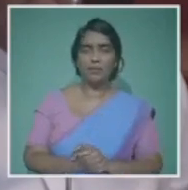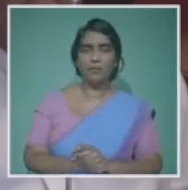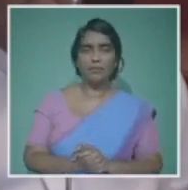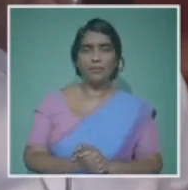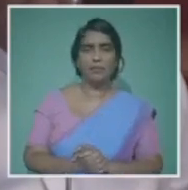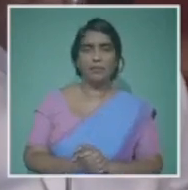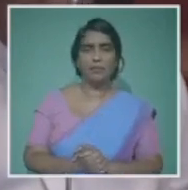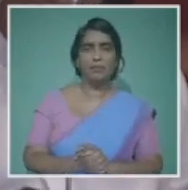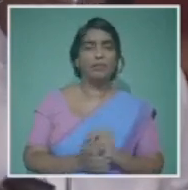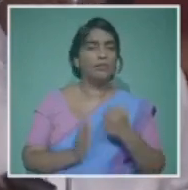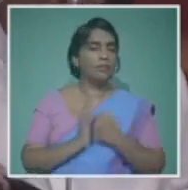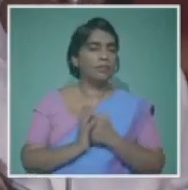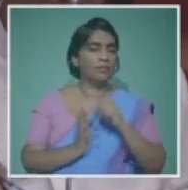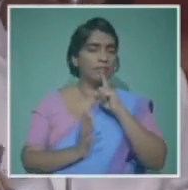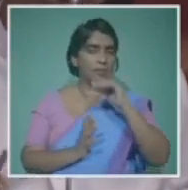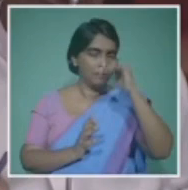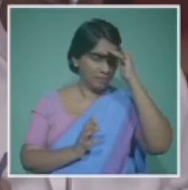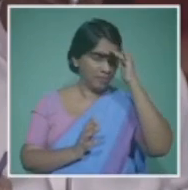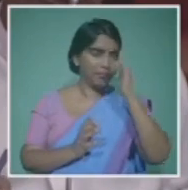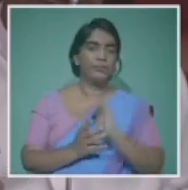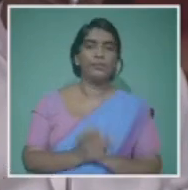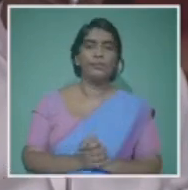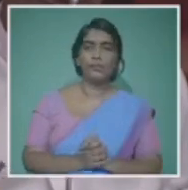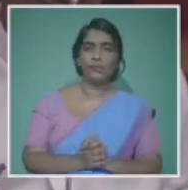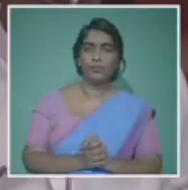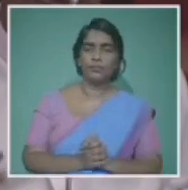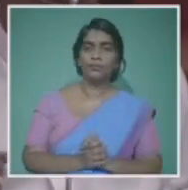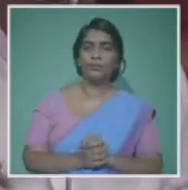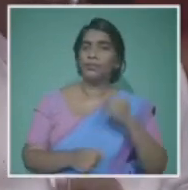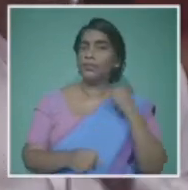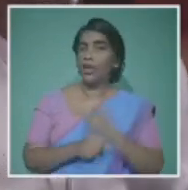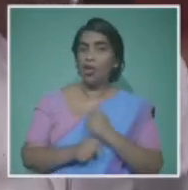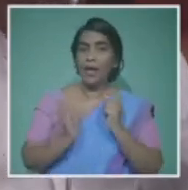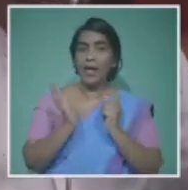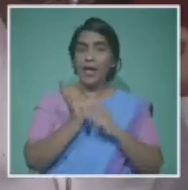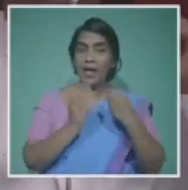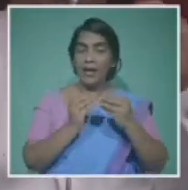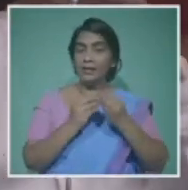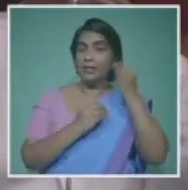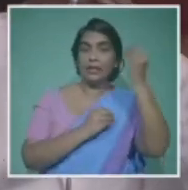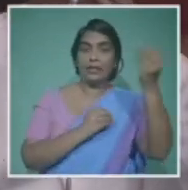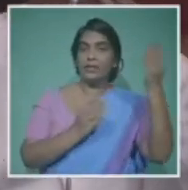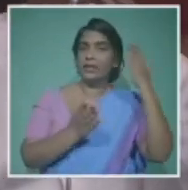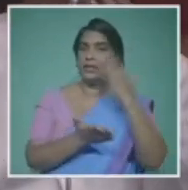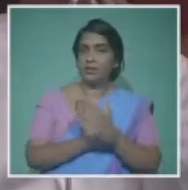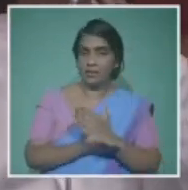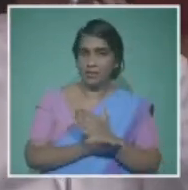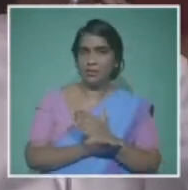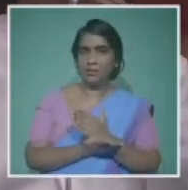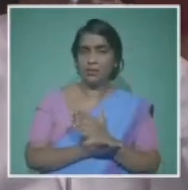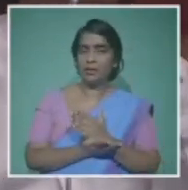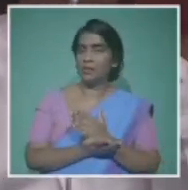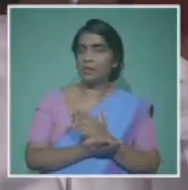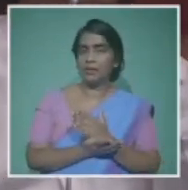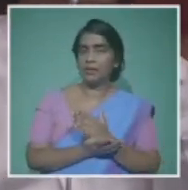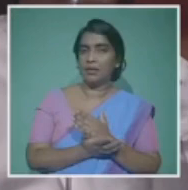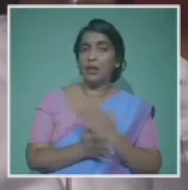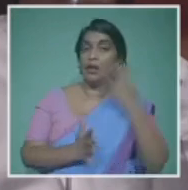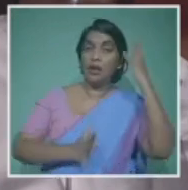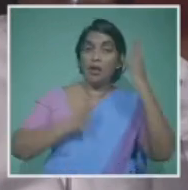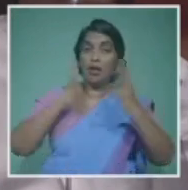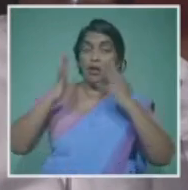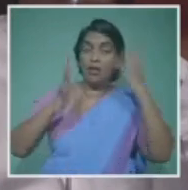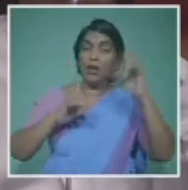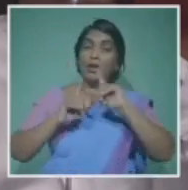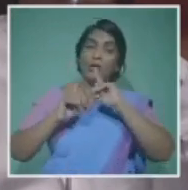Itu kau tanya, garu kataan yang itu, tu mana ni? Dan anu naik ke mana kerana awat telan ni? Kau tuan, dan naik ke mana kerana loko itu kerana